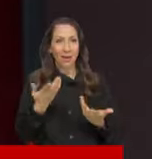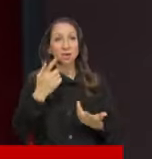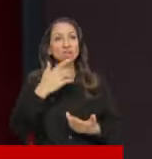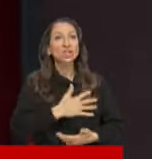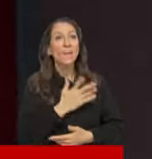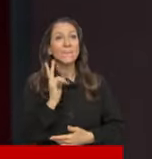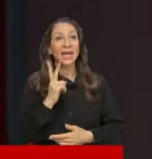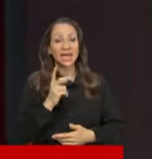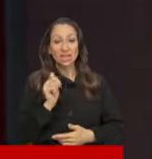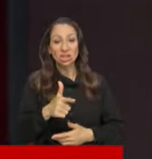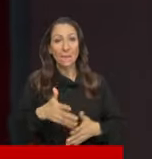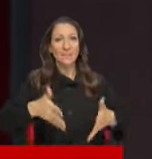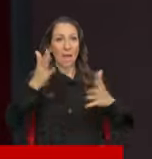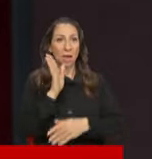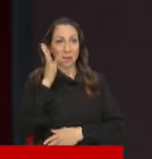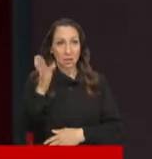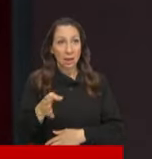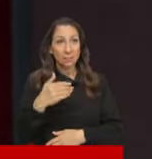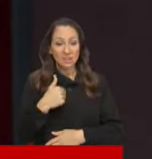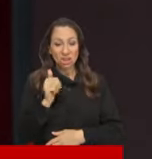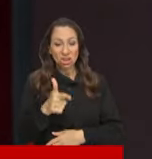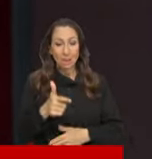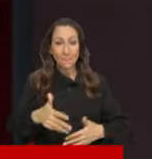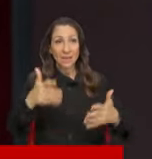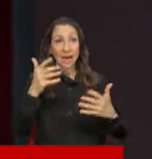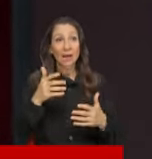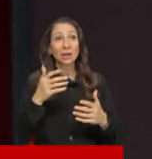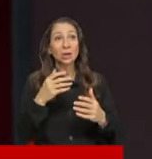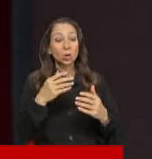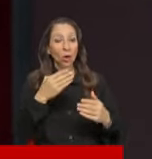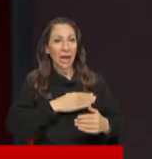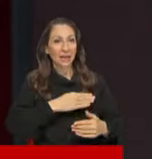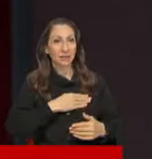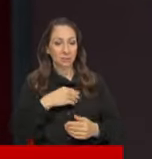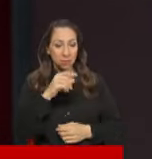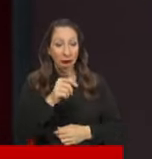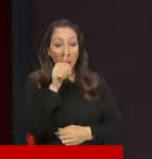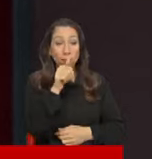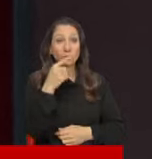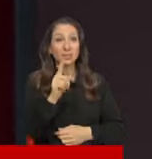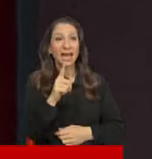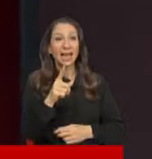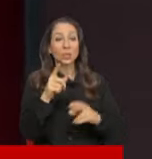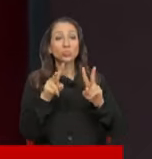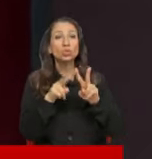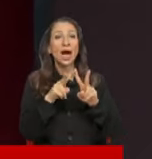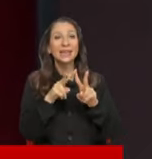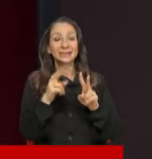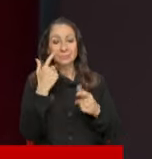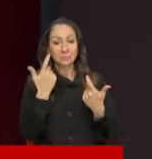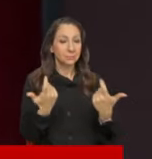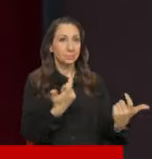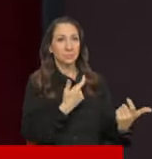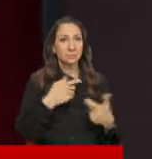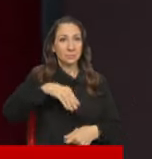Halk Partisi ilçe binalarına gidecekler Biz ilçe binalarınıza müşahit kartı bıraktık 600.000 tane müşahit kartı bıraktık ilçe